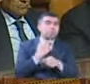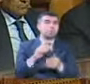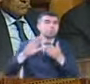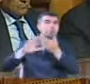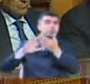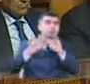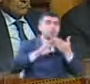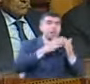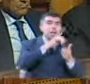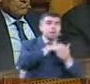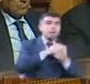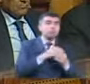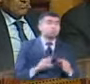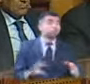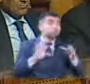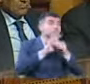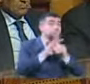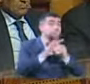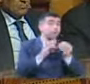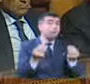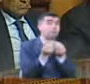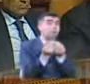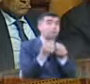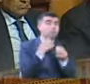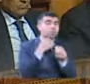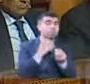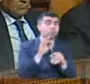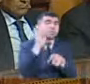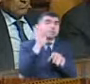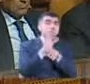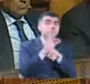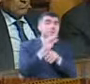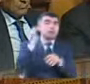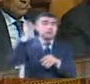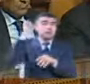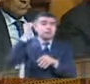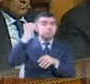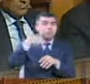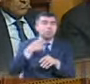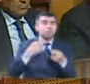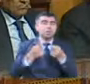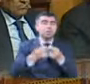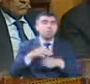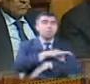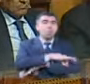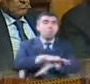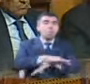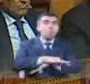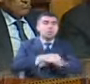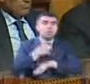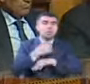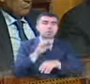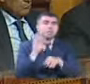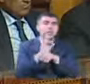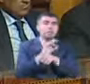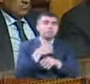التنمويه الان تيخصها تدخل في الاهتمامات ديال الحكومه، التكوين المستمر لفائده الاطور والموظفين في هذا المجال،